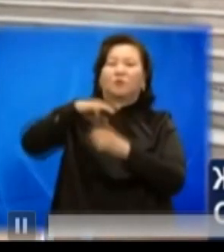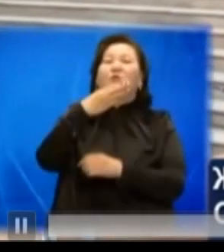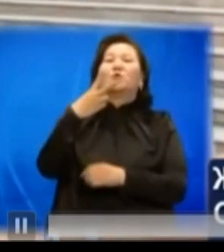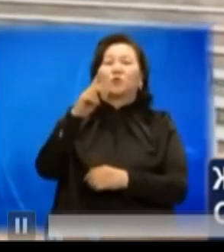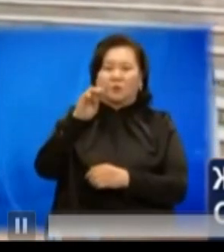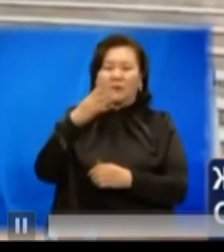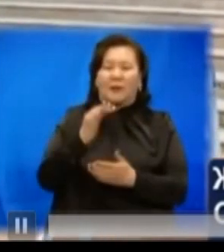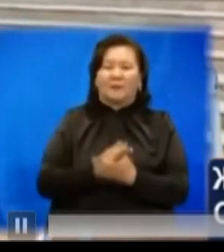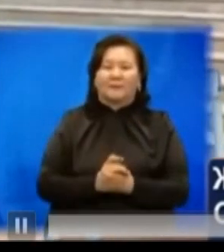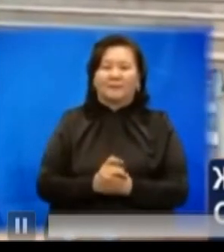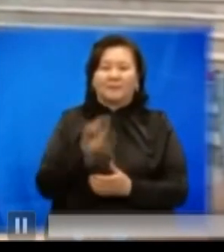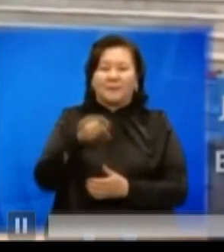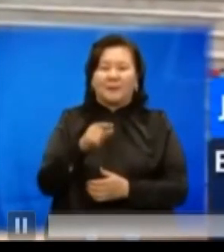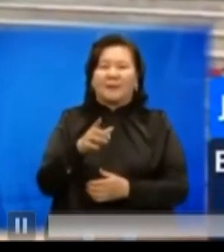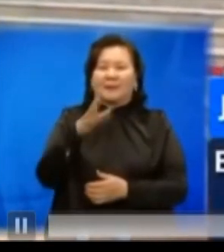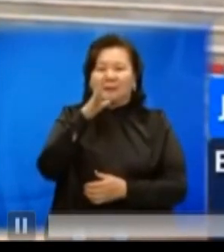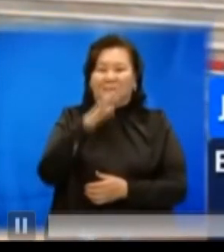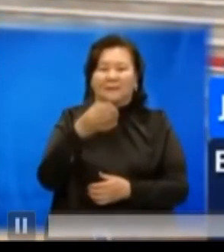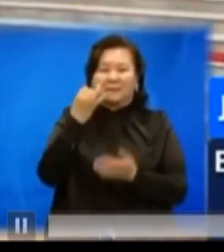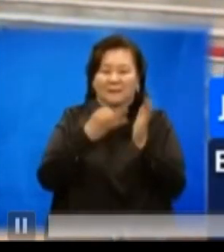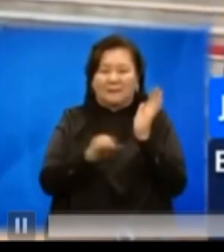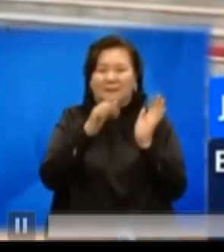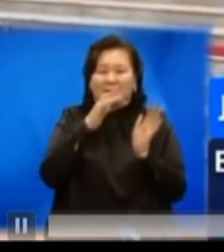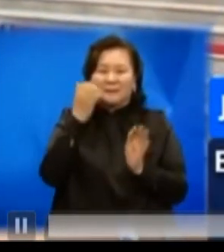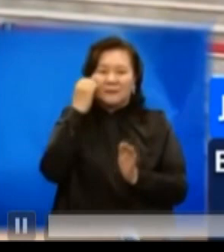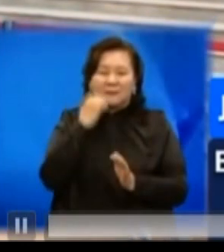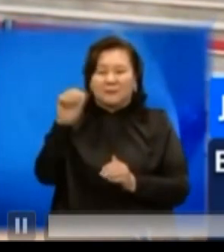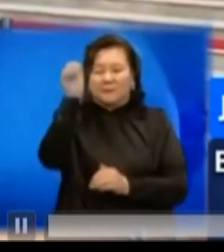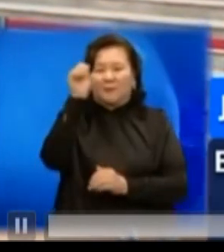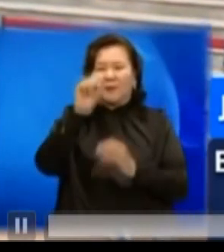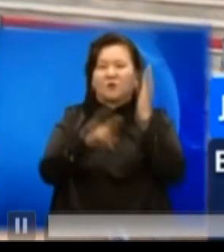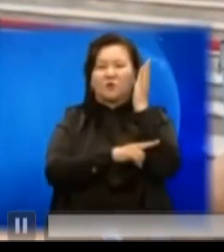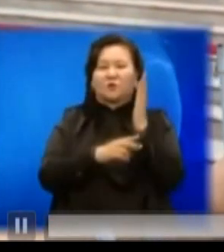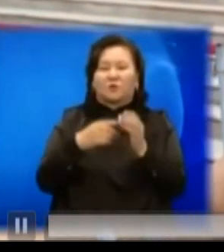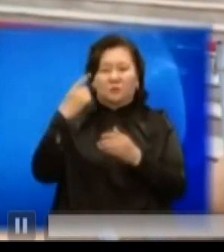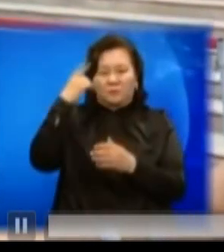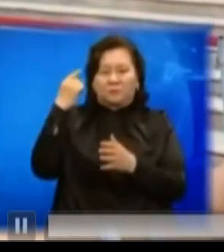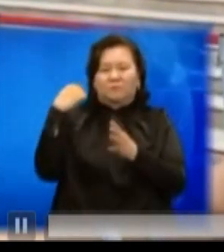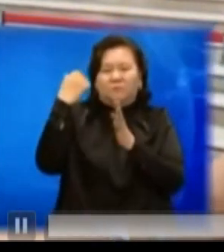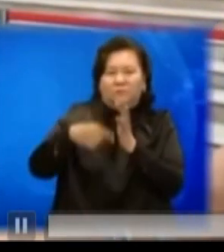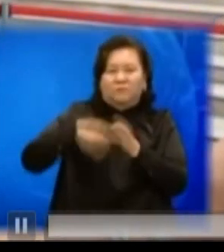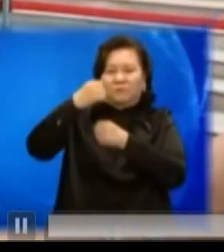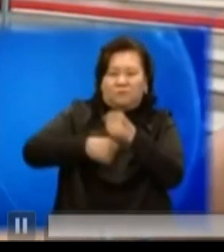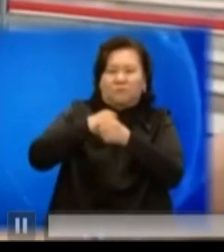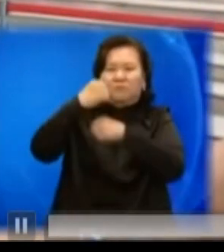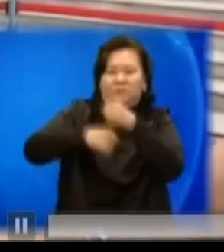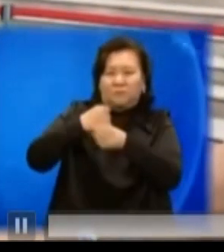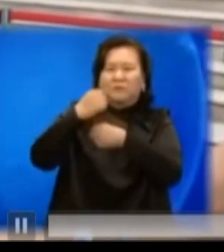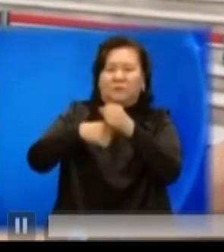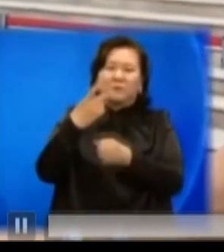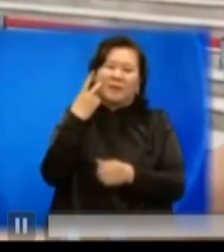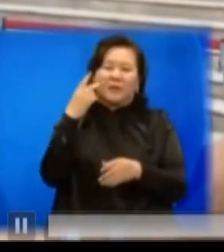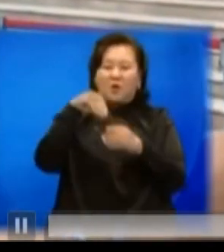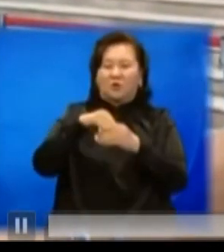энд бол бид одоо насныхаа арчаар 70 гартлаа энэ баярууд холгой дараалан жил бүгэн оролцож өнөөдөр хүртэл